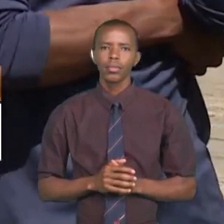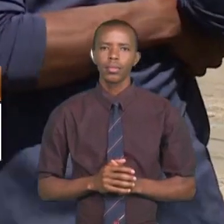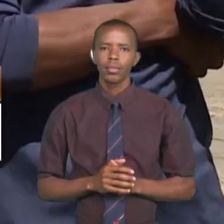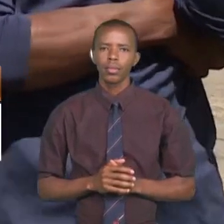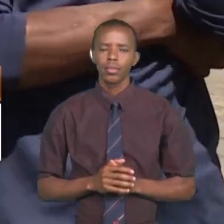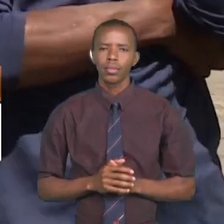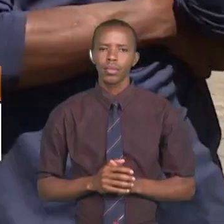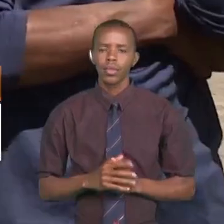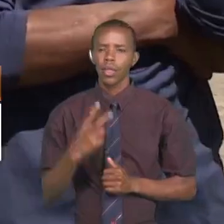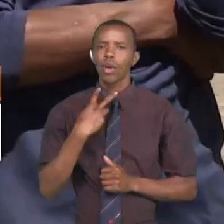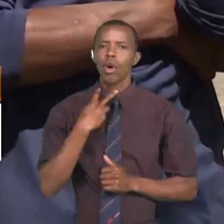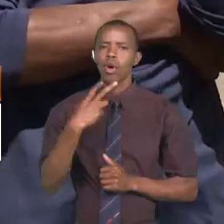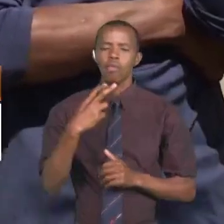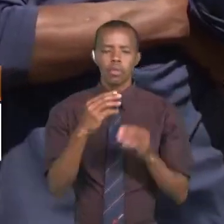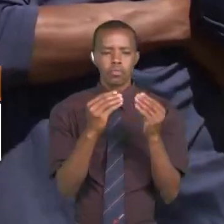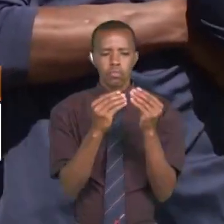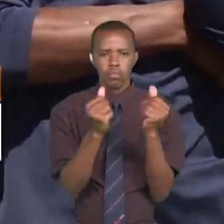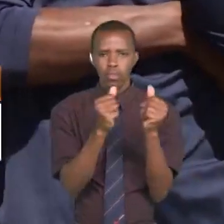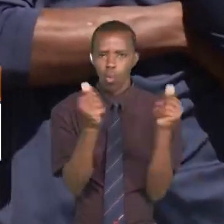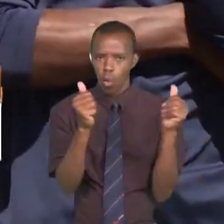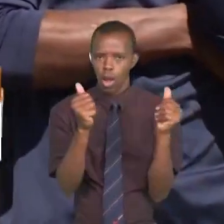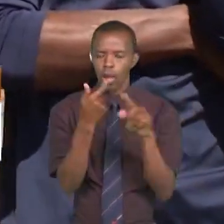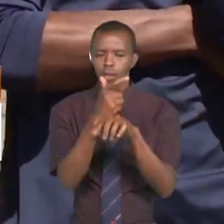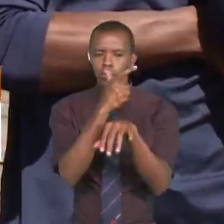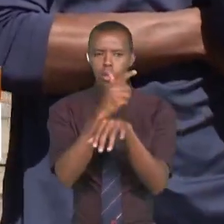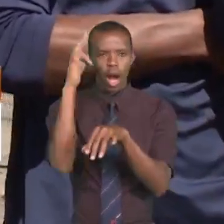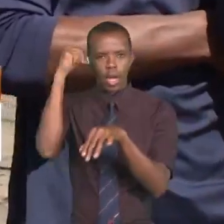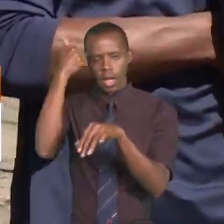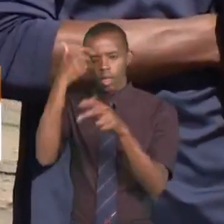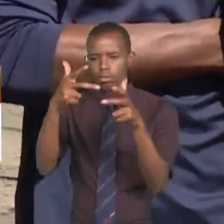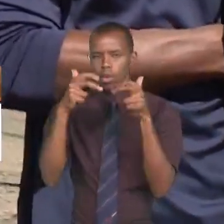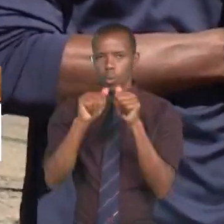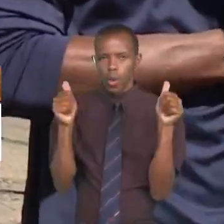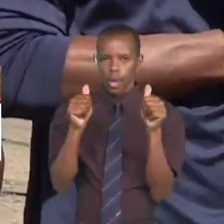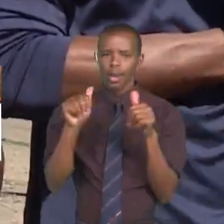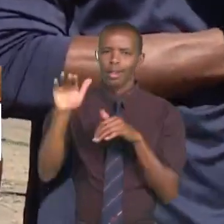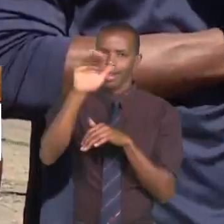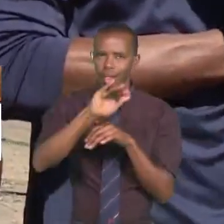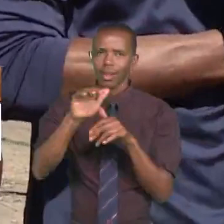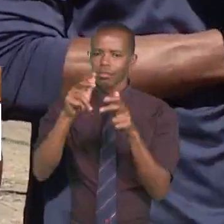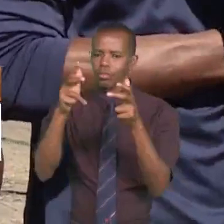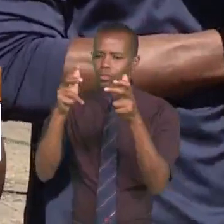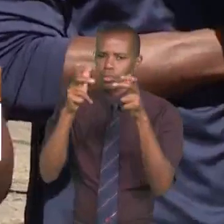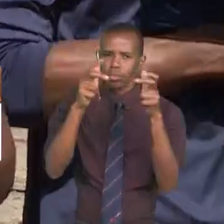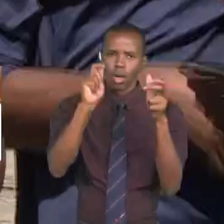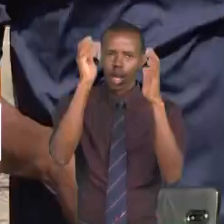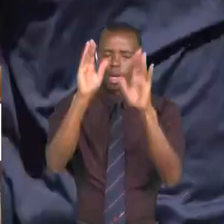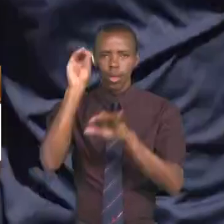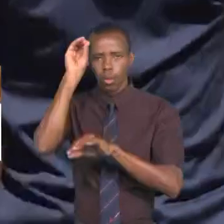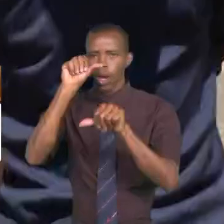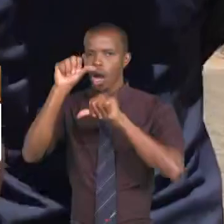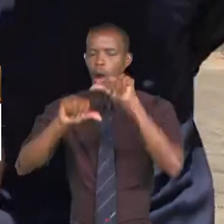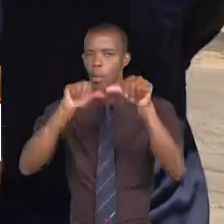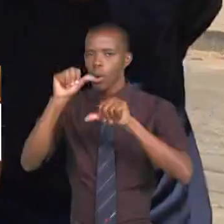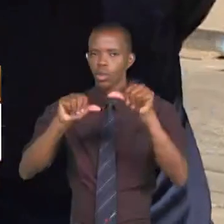Hey, sauti nyororo kweli toka studioni hadi na kupata kwa njia ile fresh kabisa. Niko mitaani kujaribu kupata maoni ya wananchi kuhusiana na